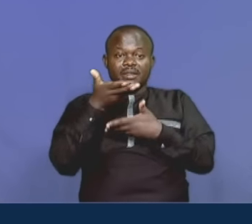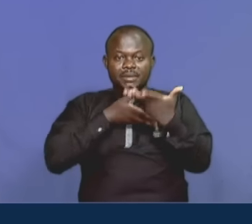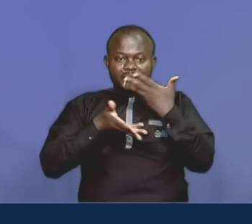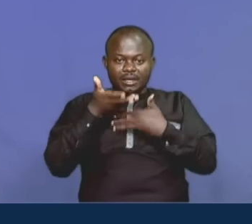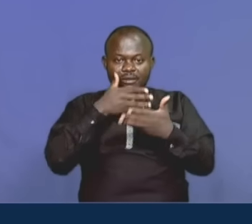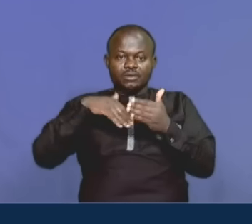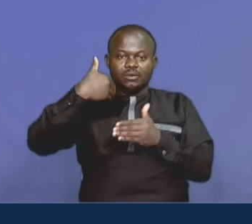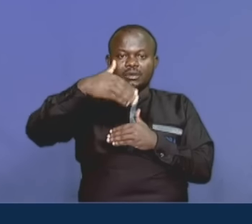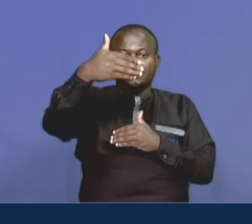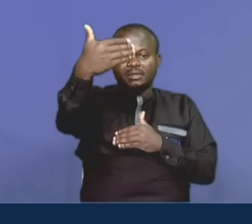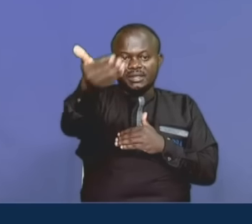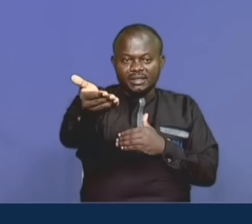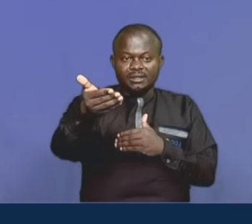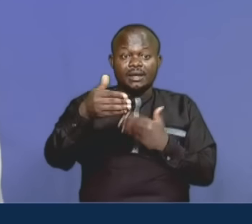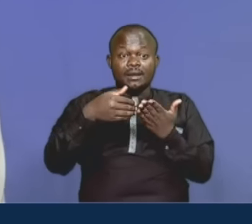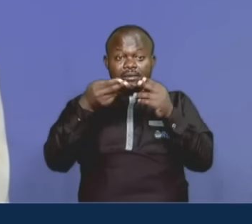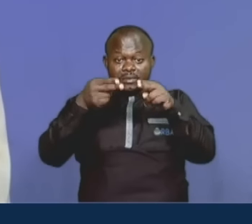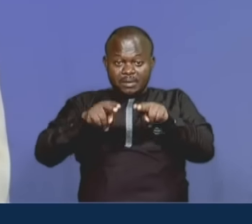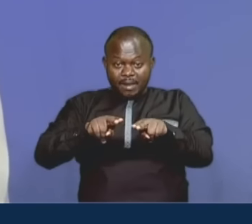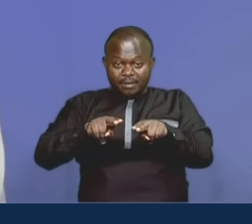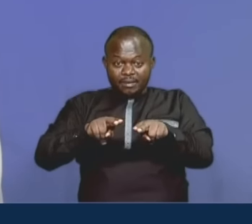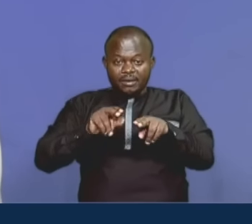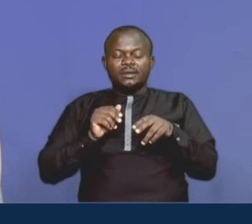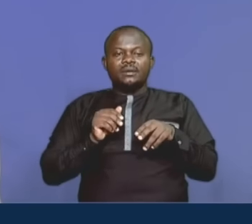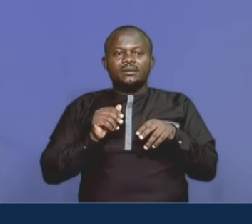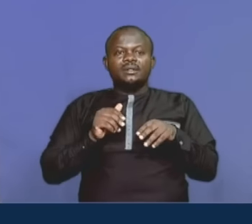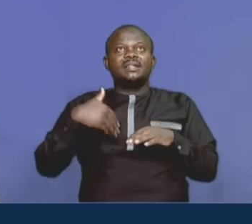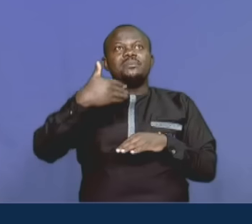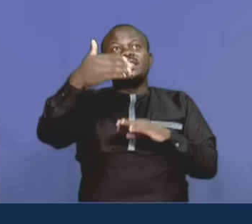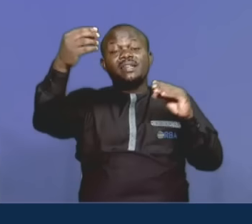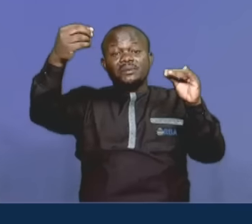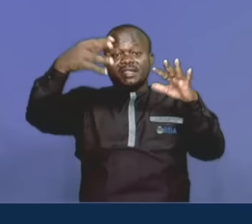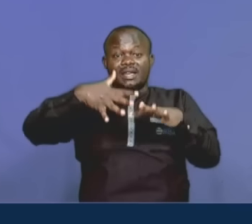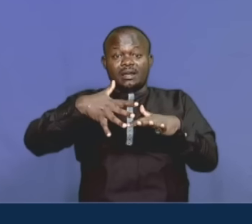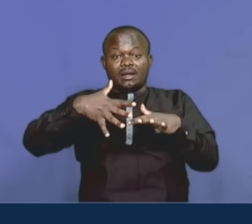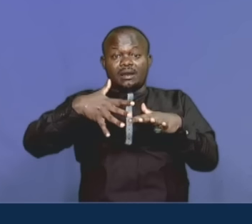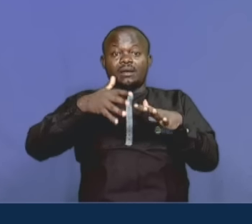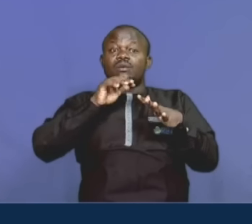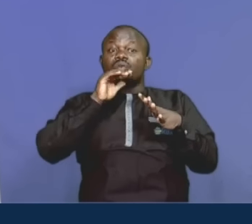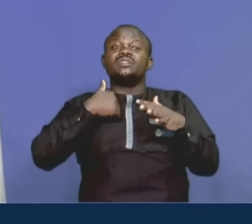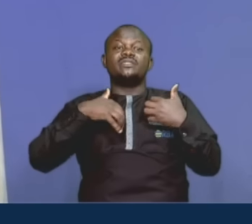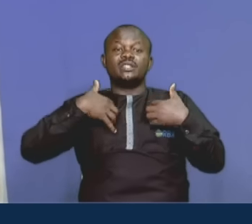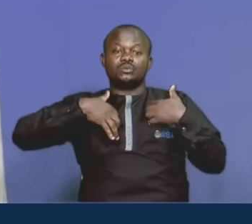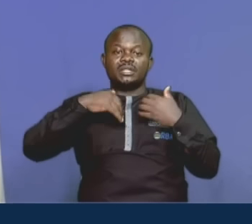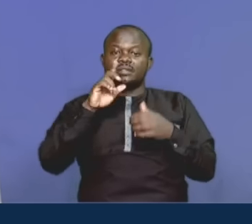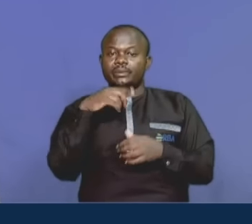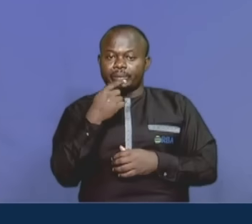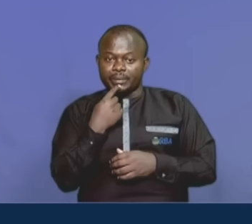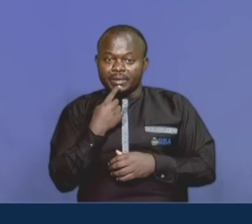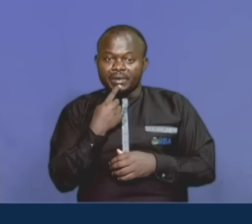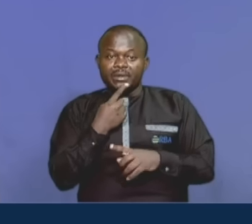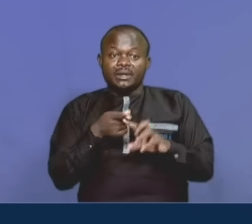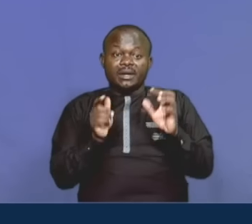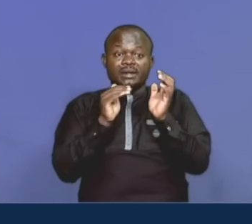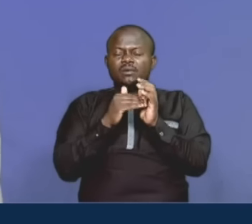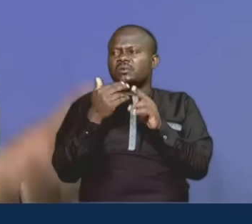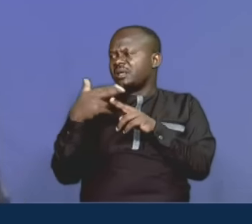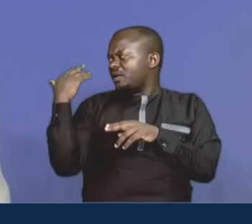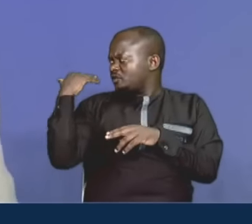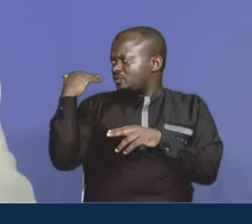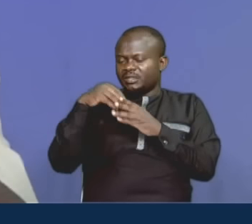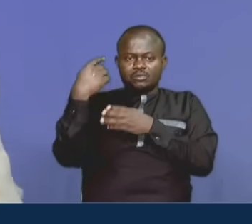bigenda biba bigenda bigaragara udafite ubushake n'indi nyamara ejo bundi mu